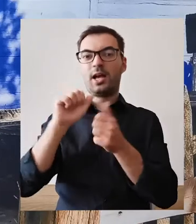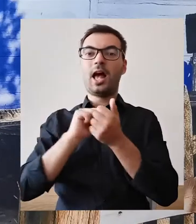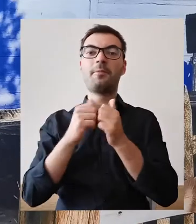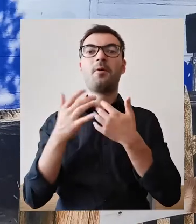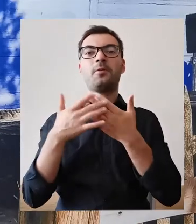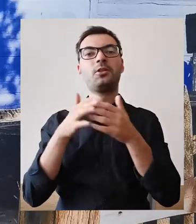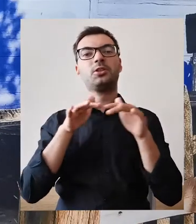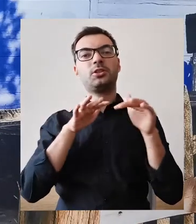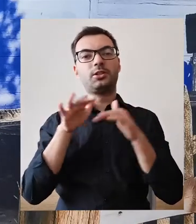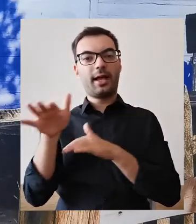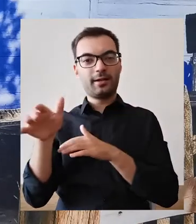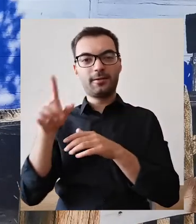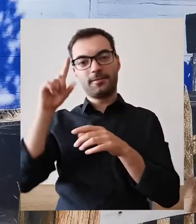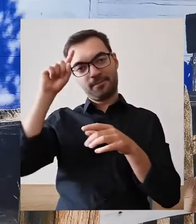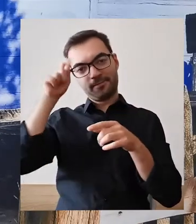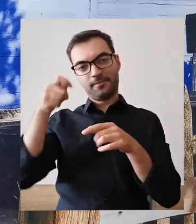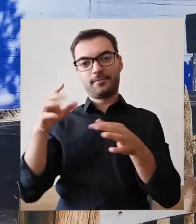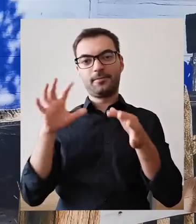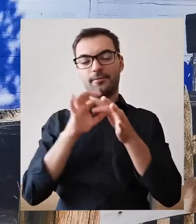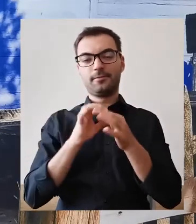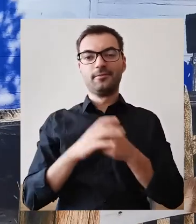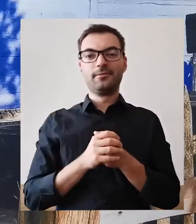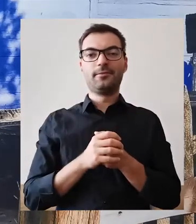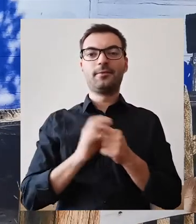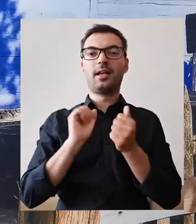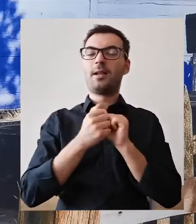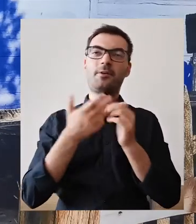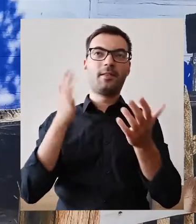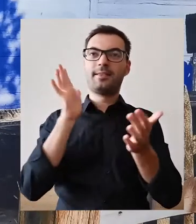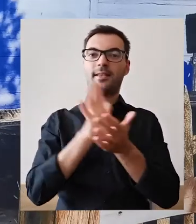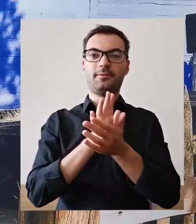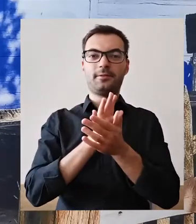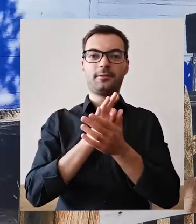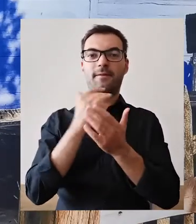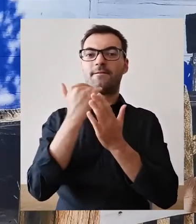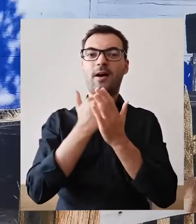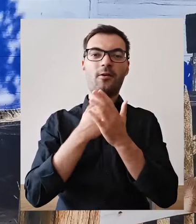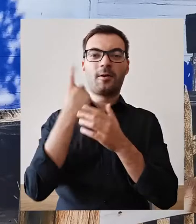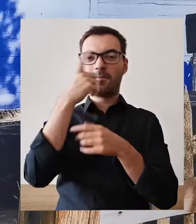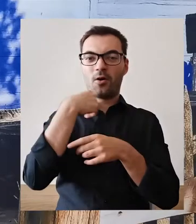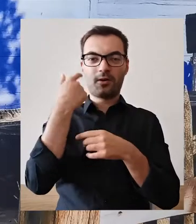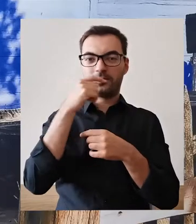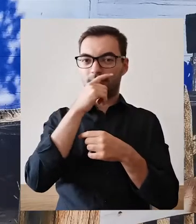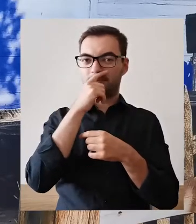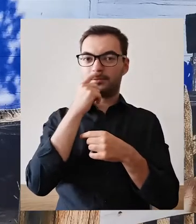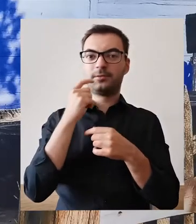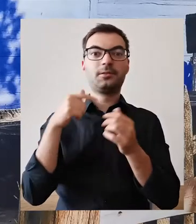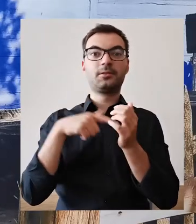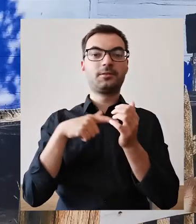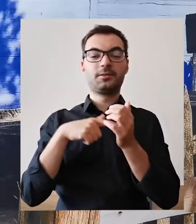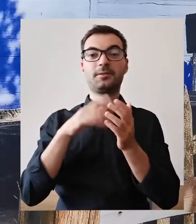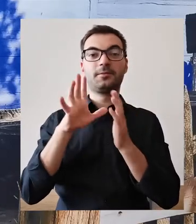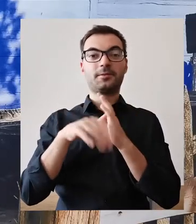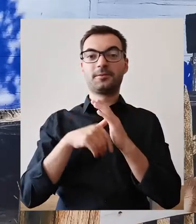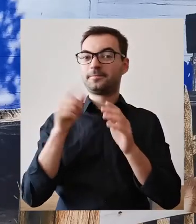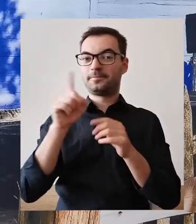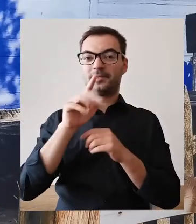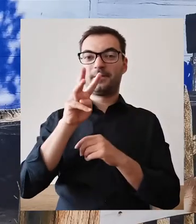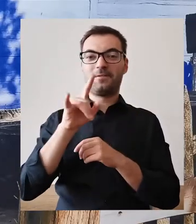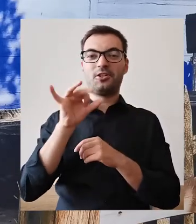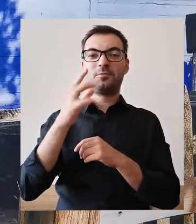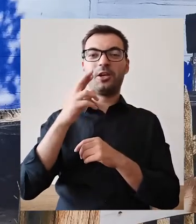których miejscowości powstawały czy od charakterystycznych warunków przyrodniczych tutaj natomiast jeżeli chodzi o